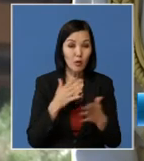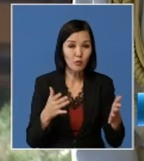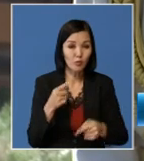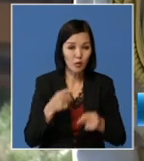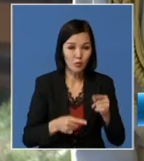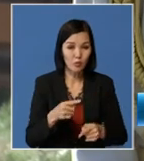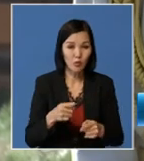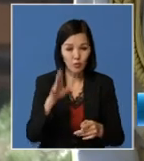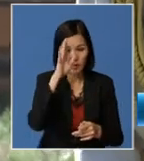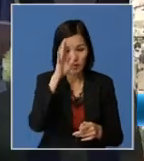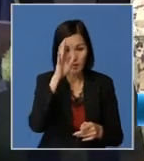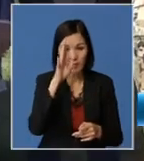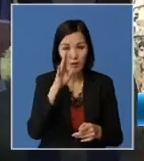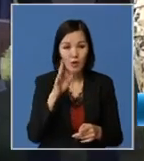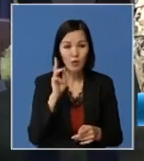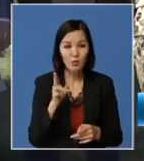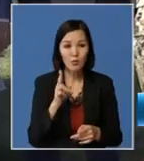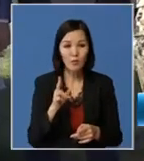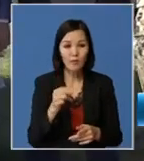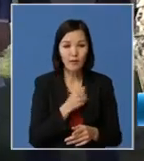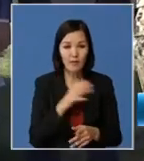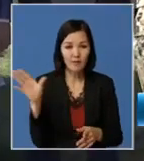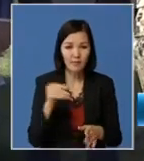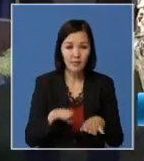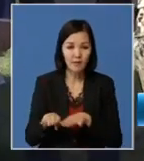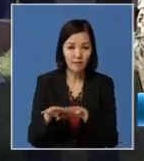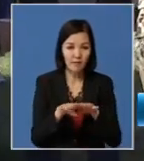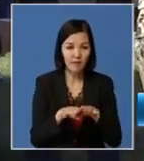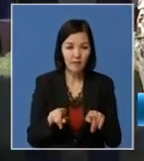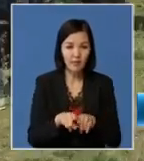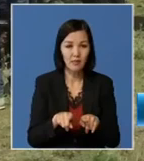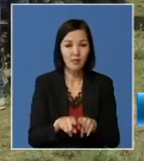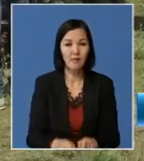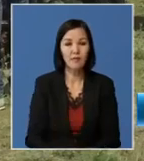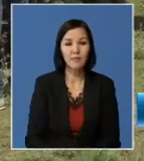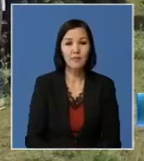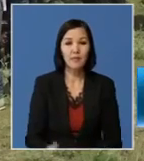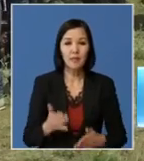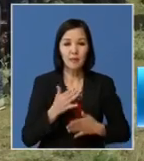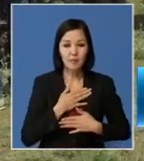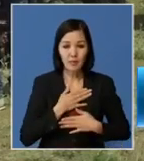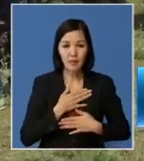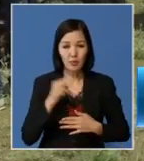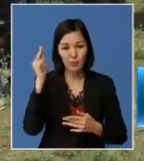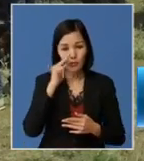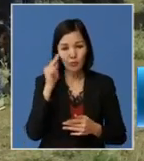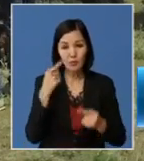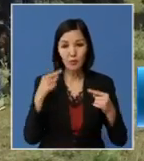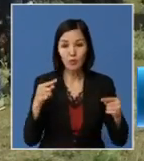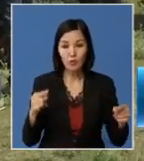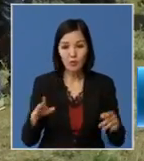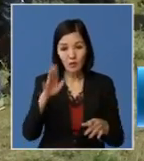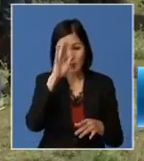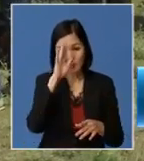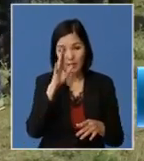конкуренцию парням. И неважно, кто есть кто, на войне равны все, говорит Лилия. Мы учимся у других ребят, они